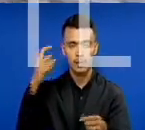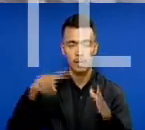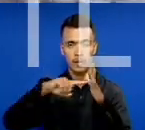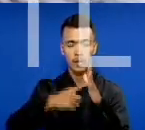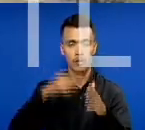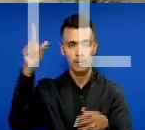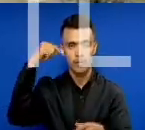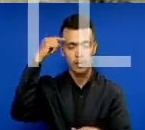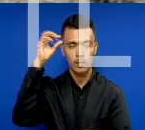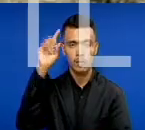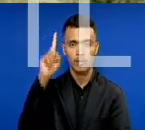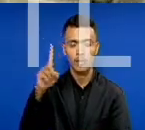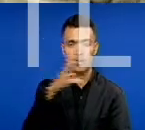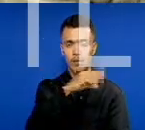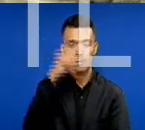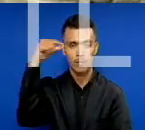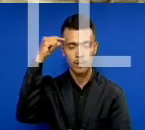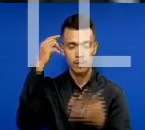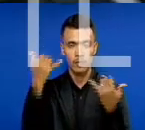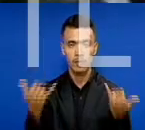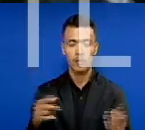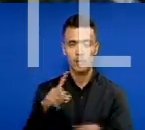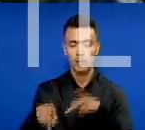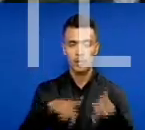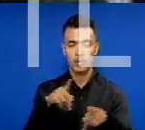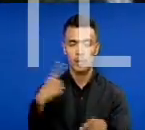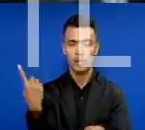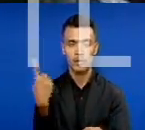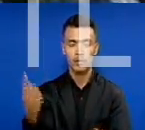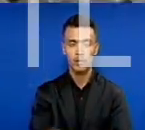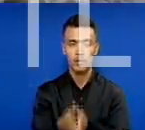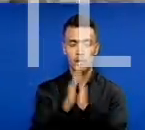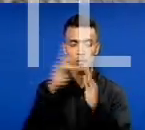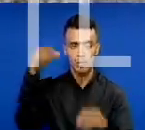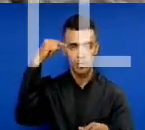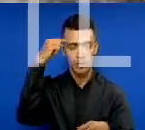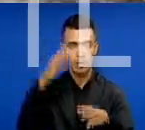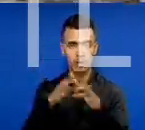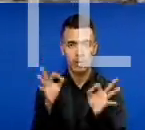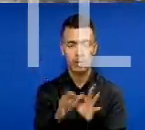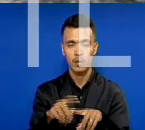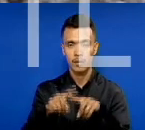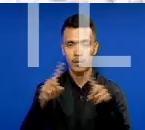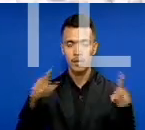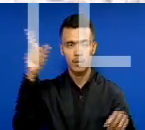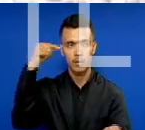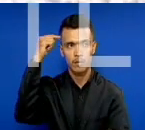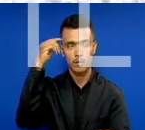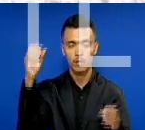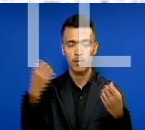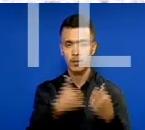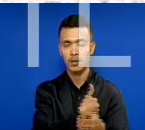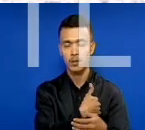primeiro governo, to agora komunidade sempre husu governo, atu hadia estrada refere, mai be governo la iha resposta.